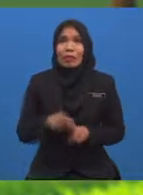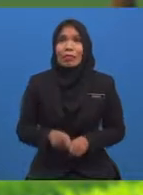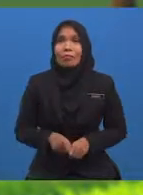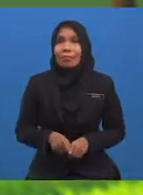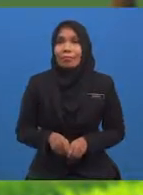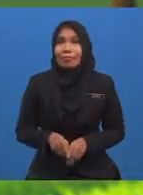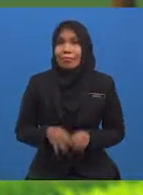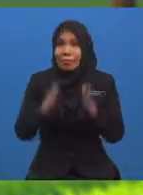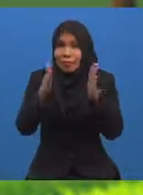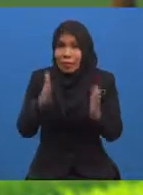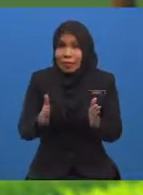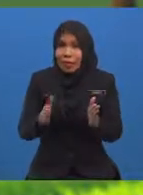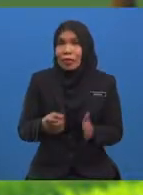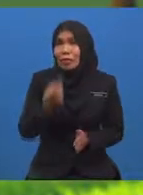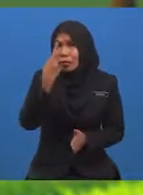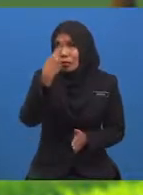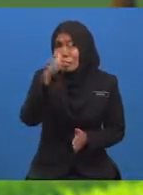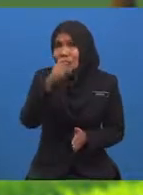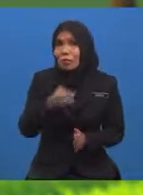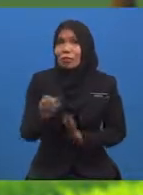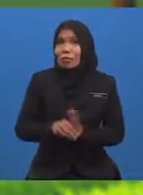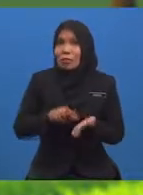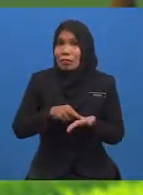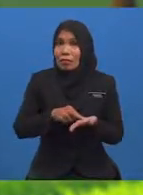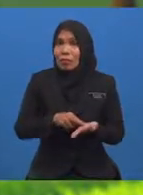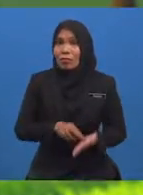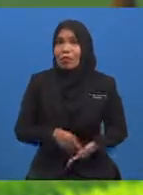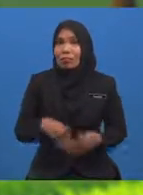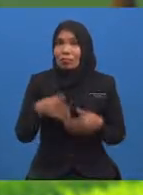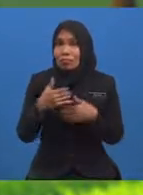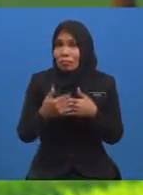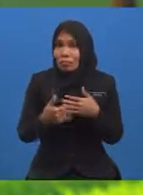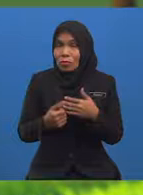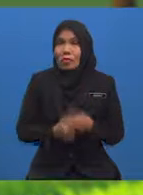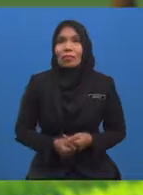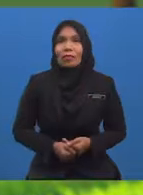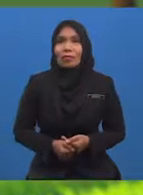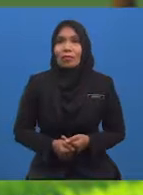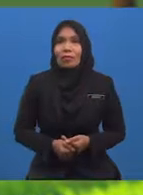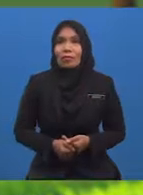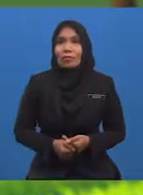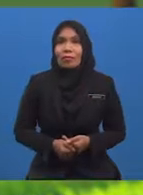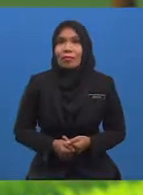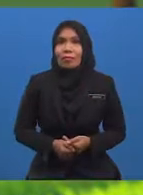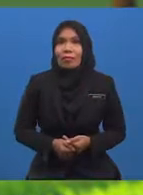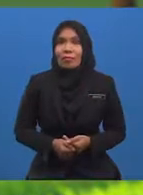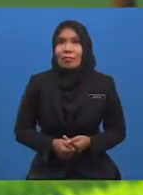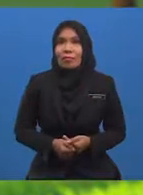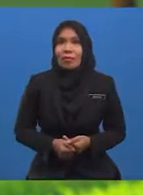untuk merawat segala jenis luka atau kesan daripada gigitan